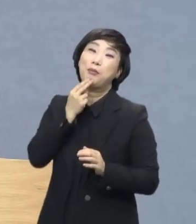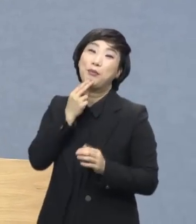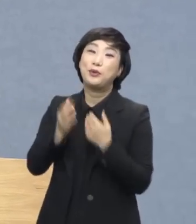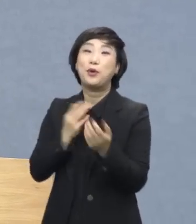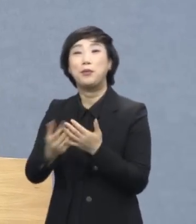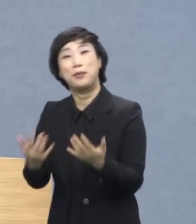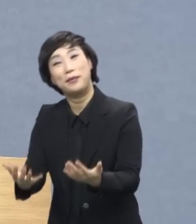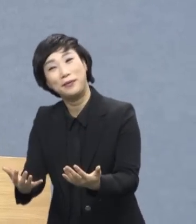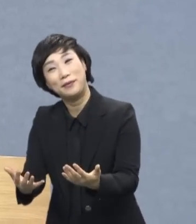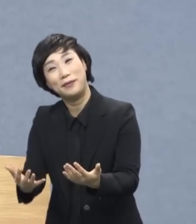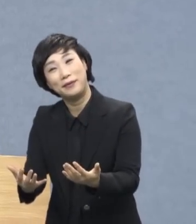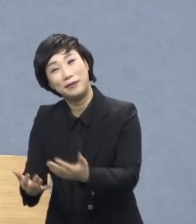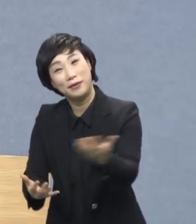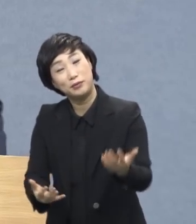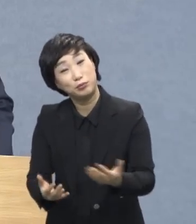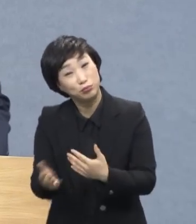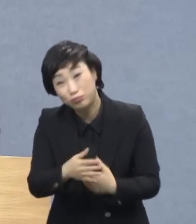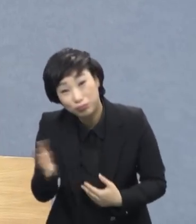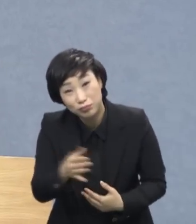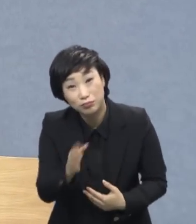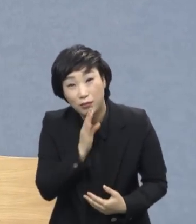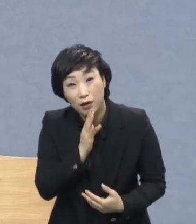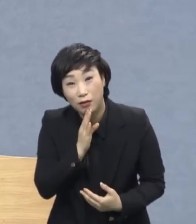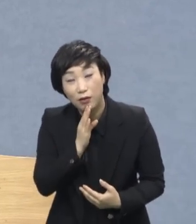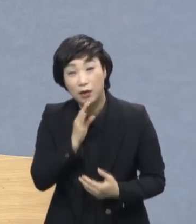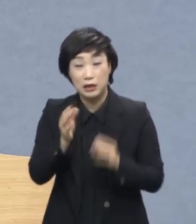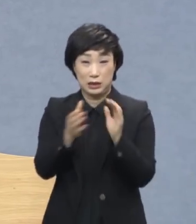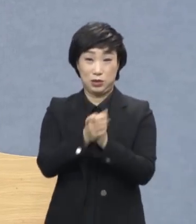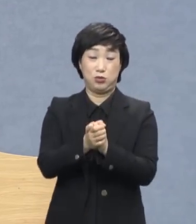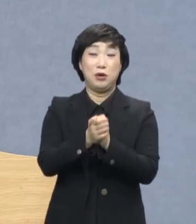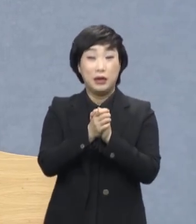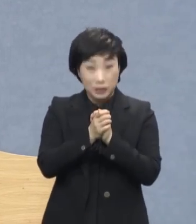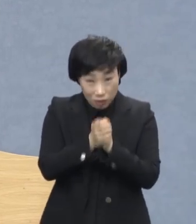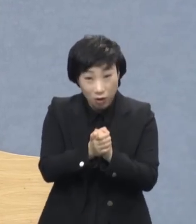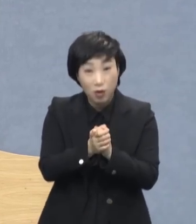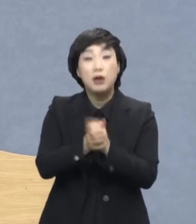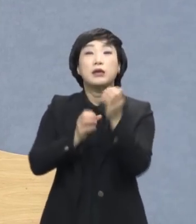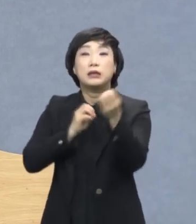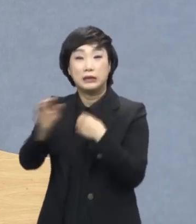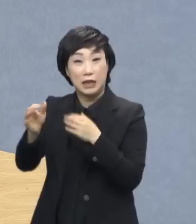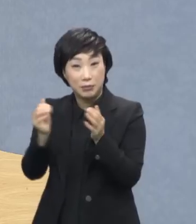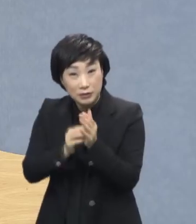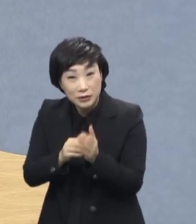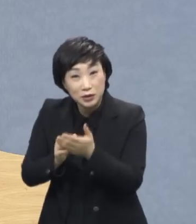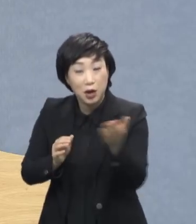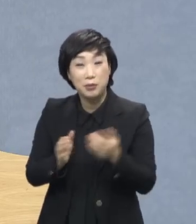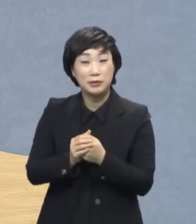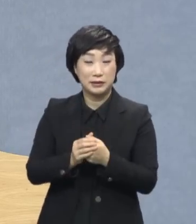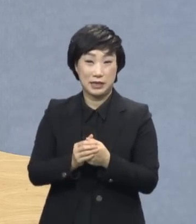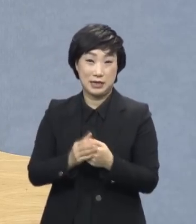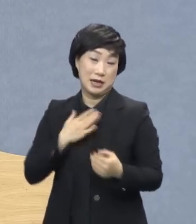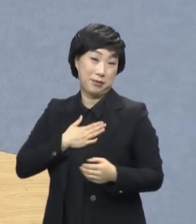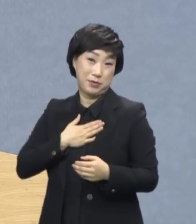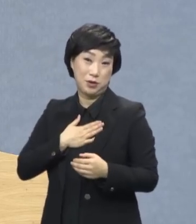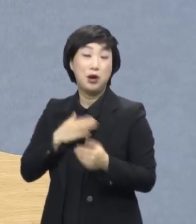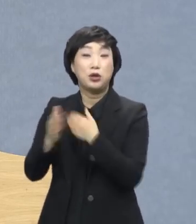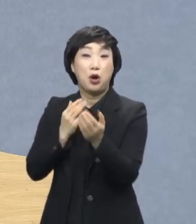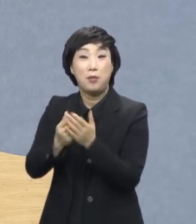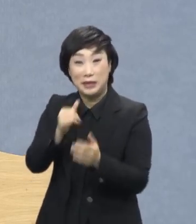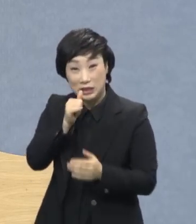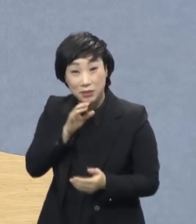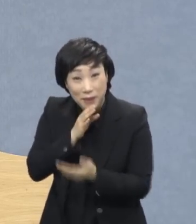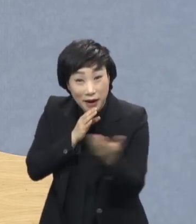있어? 없지. 기도해서 응답받으면 이제 정적인 경험을 했다 이